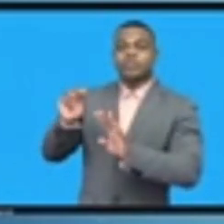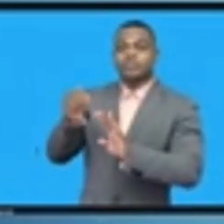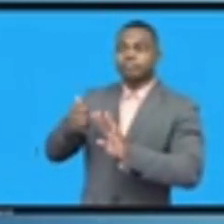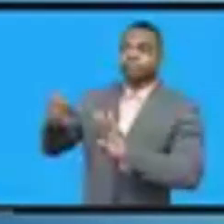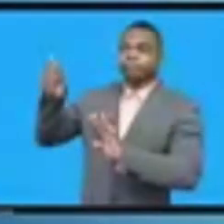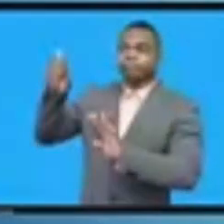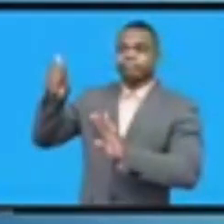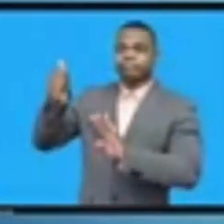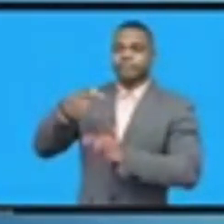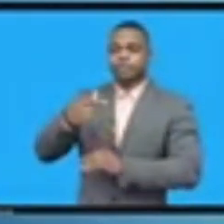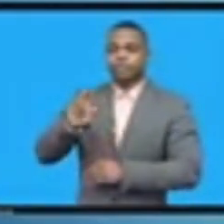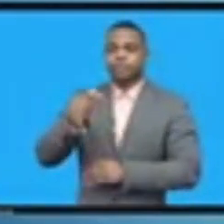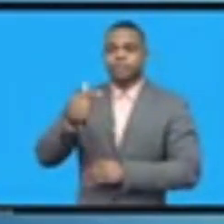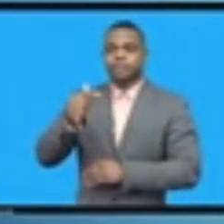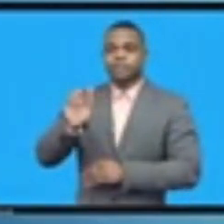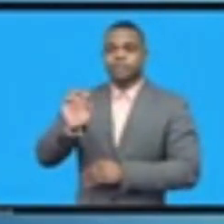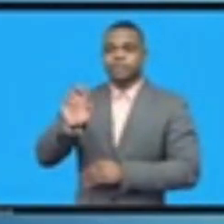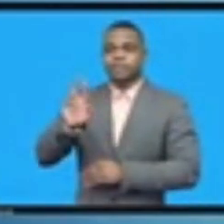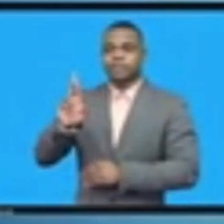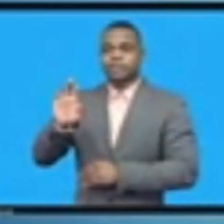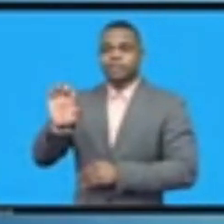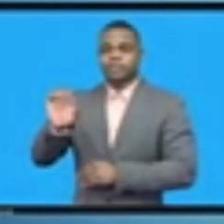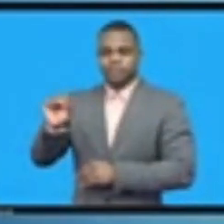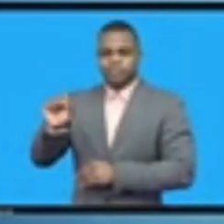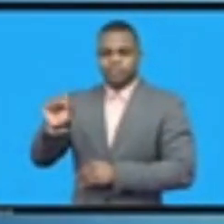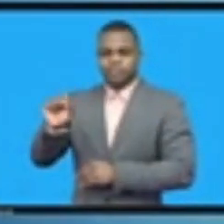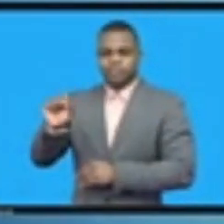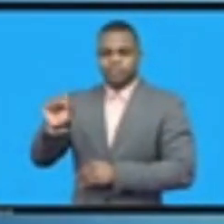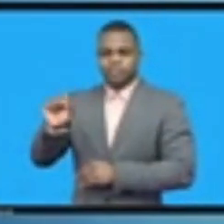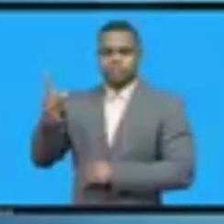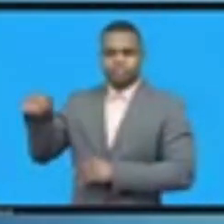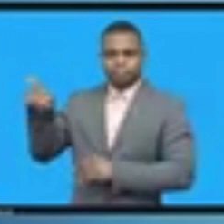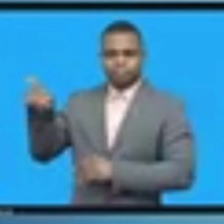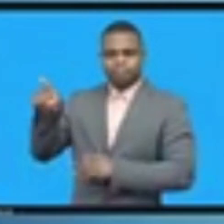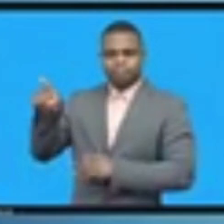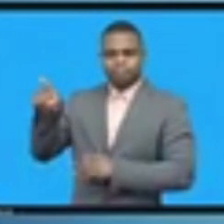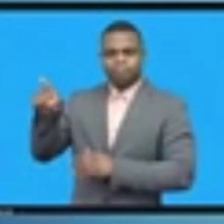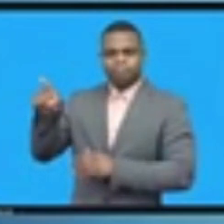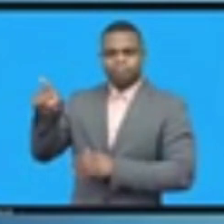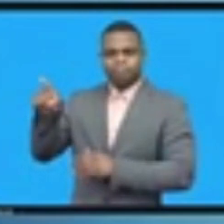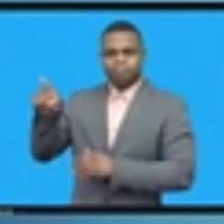斯所提出的问题，那就是在 MAC 中